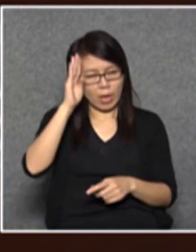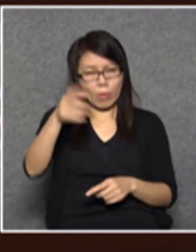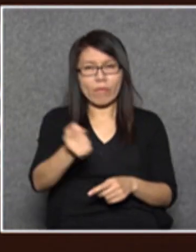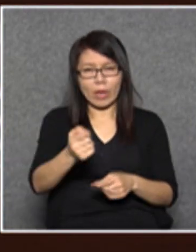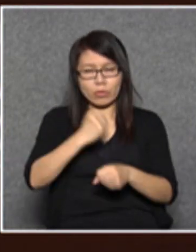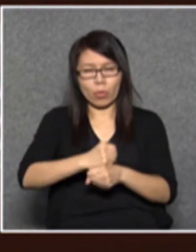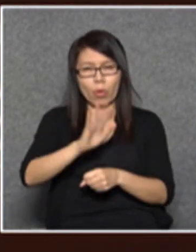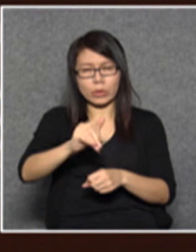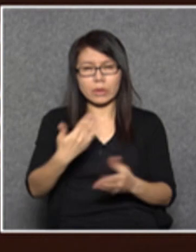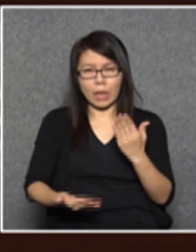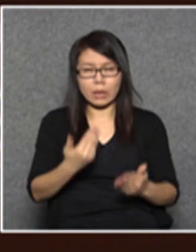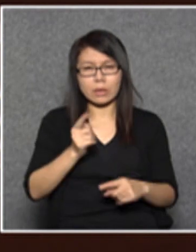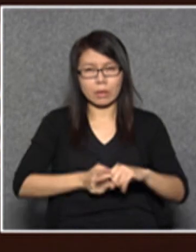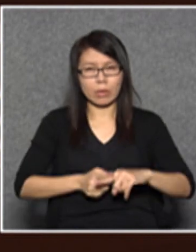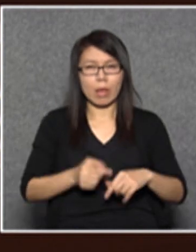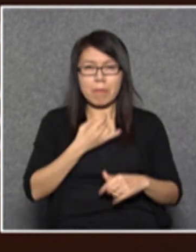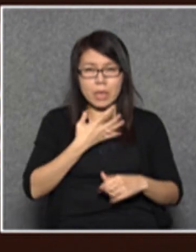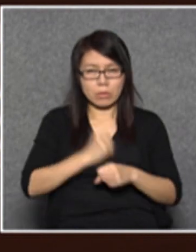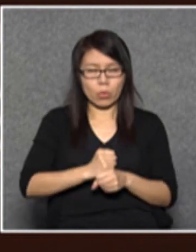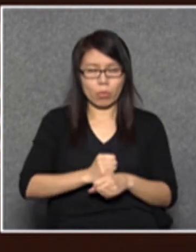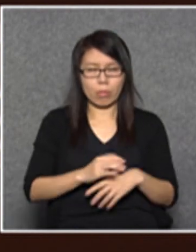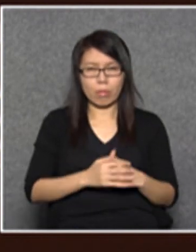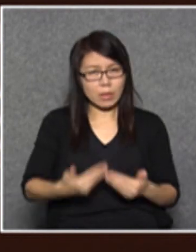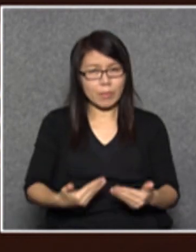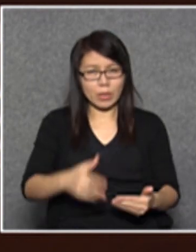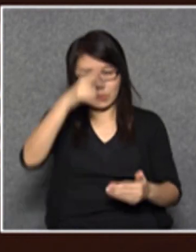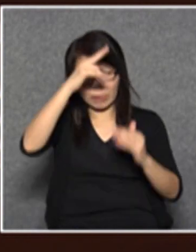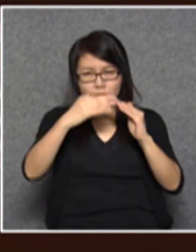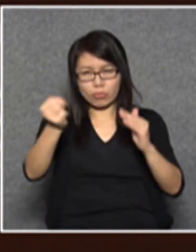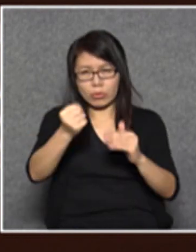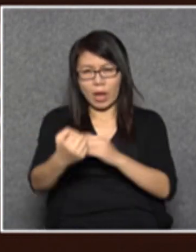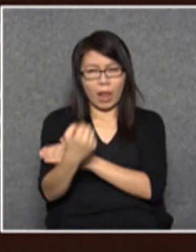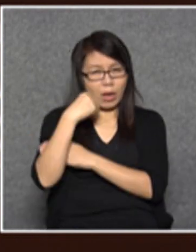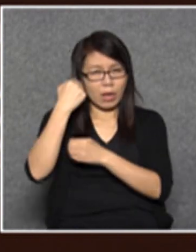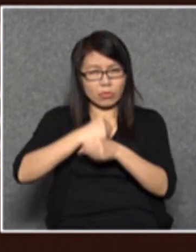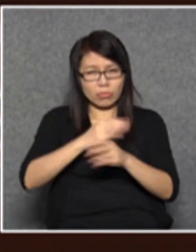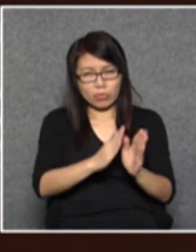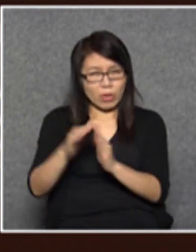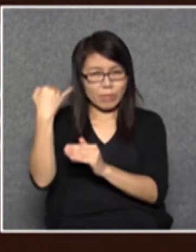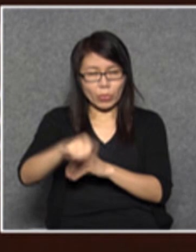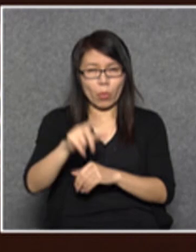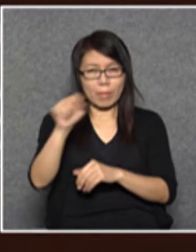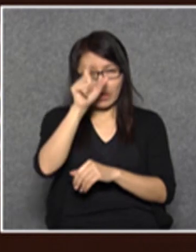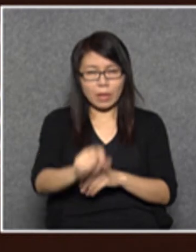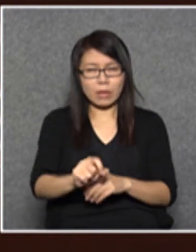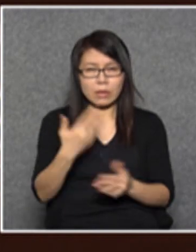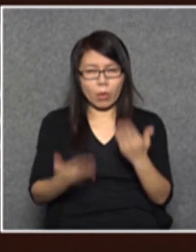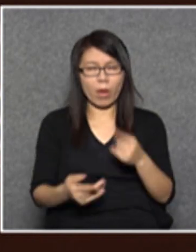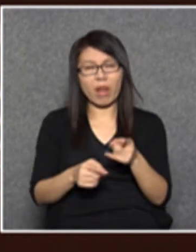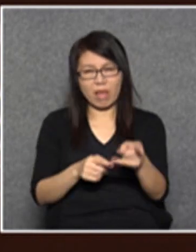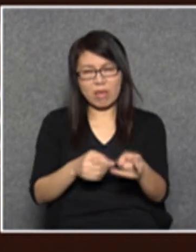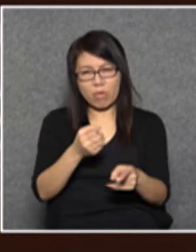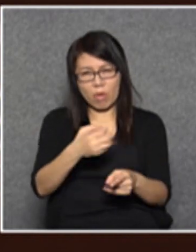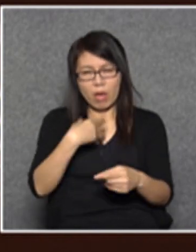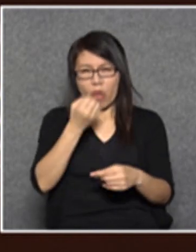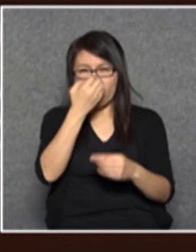做到，但是即使如果未做到的，是不是就是說今天的官能力去可以處理這些問題呢？或者就是你講港市這個問題